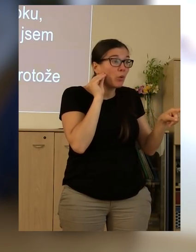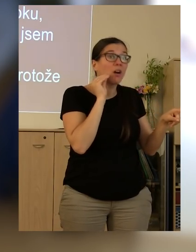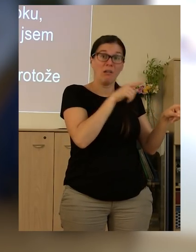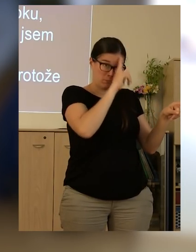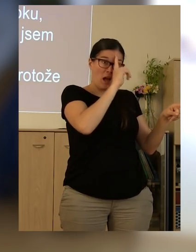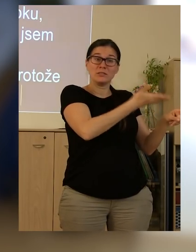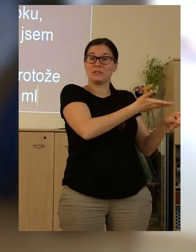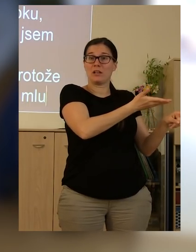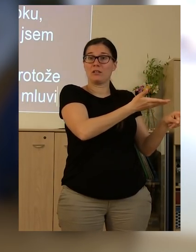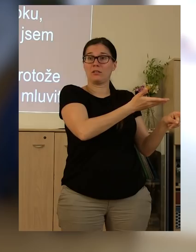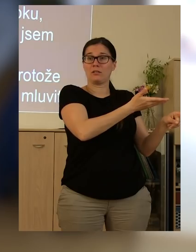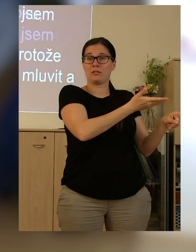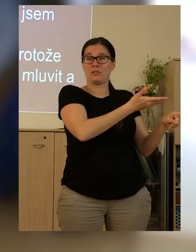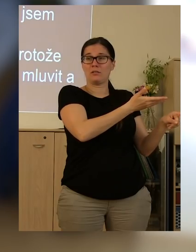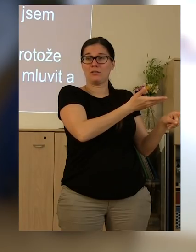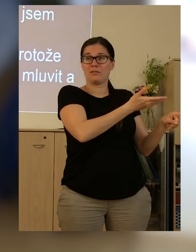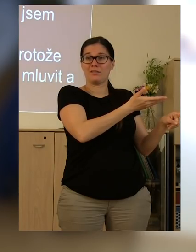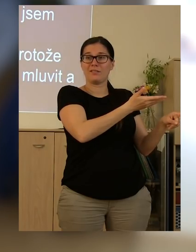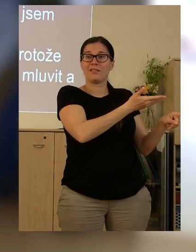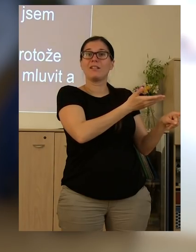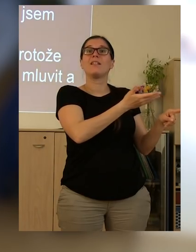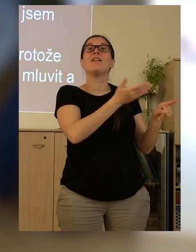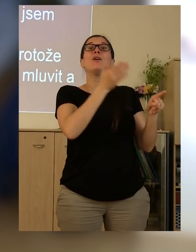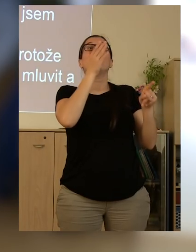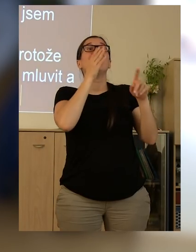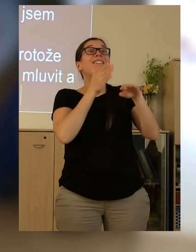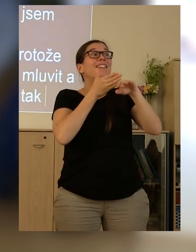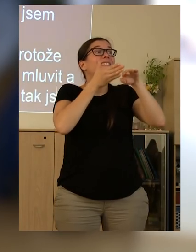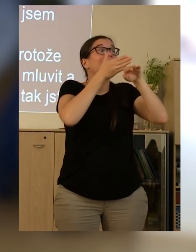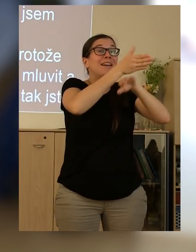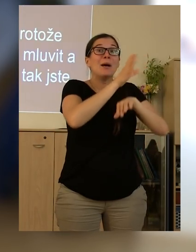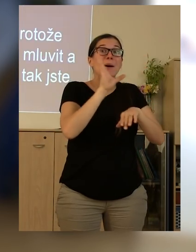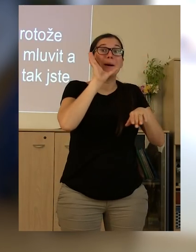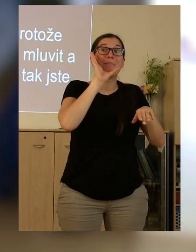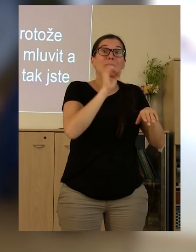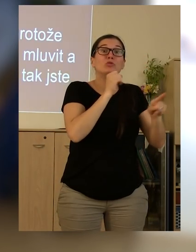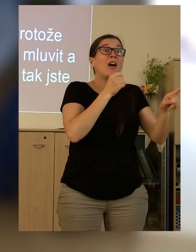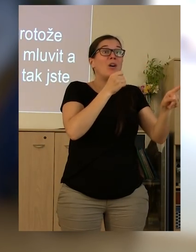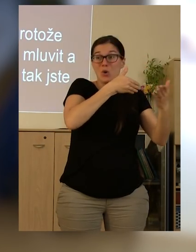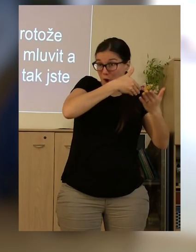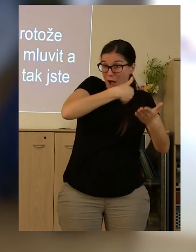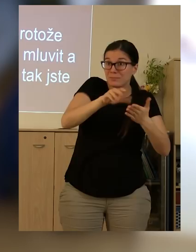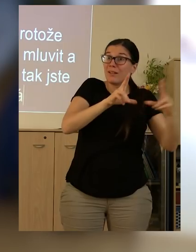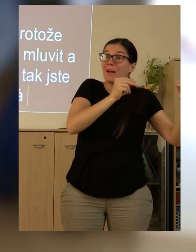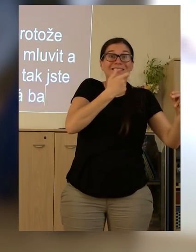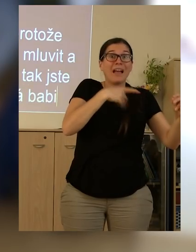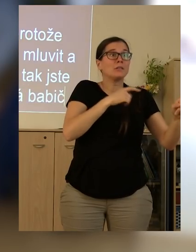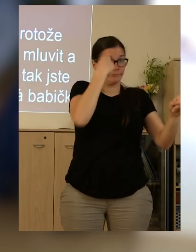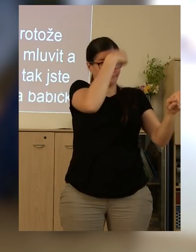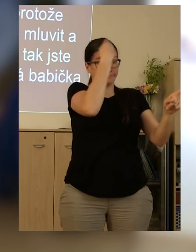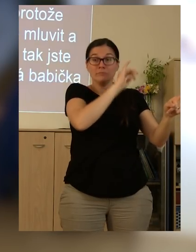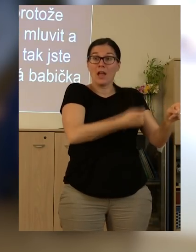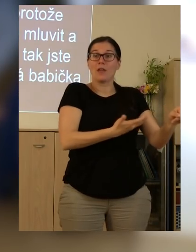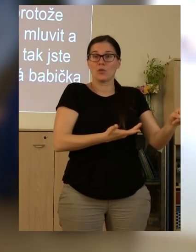blázen. Jestliže za váma přijde vaše mrtvá babička a vy ji nechcete si s ní povídat, tak jste magor.